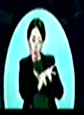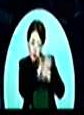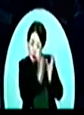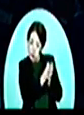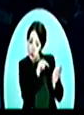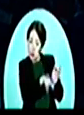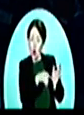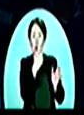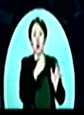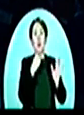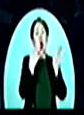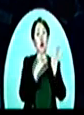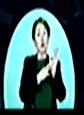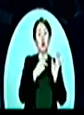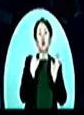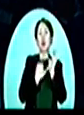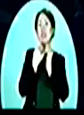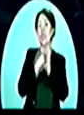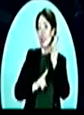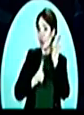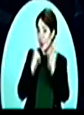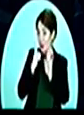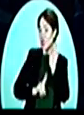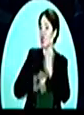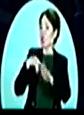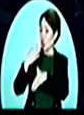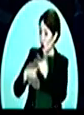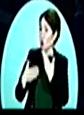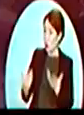оны 6-р сарын 1-ээс хэрэгжүүлж эхэлсэн.